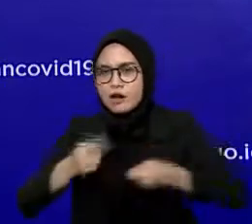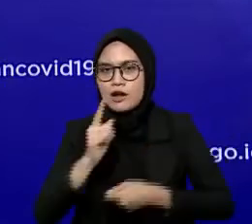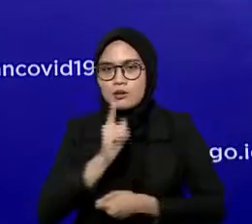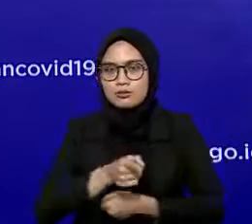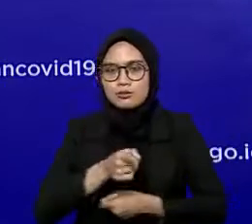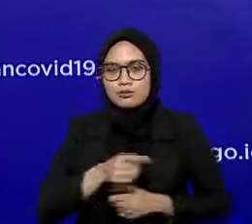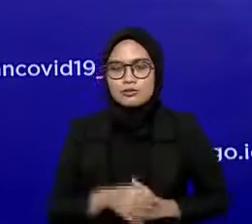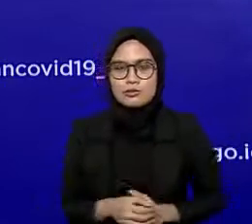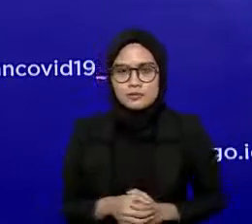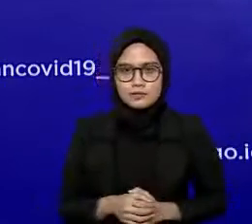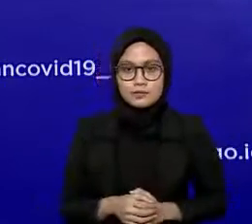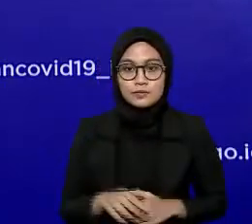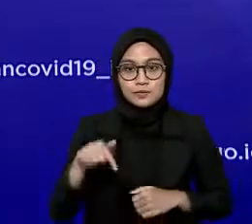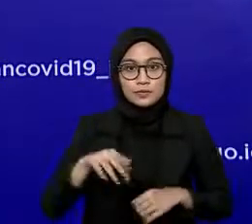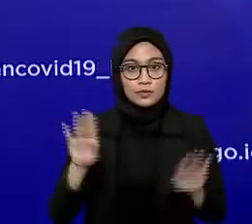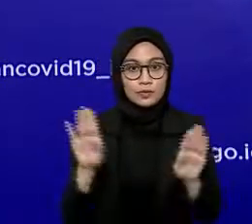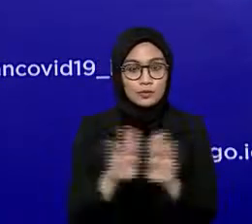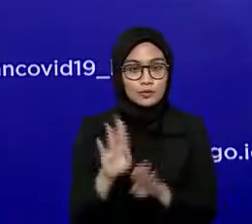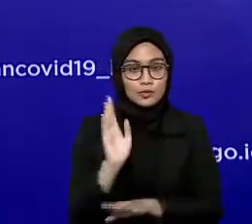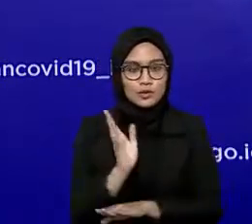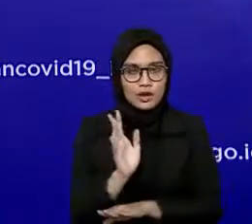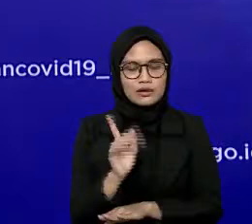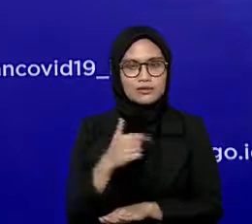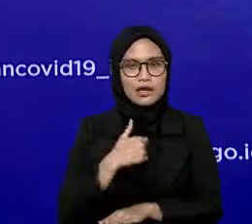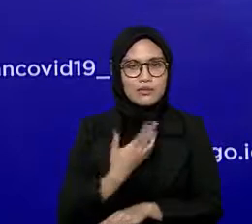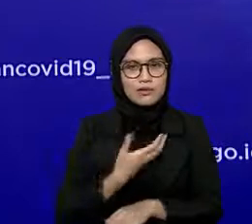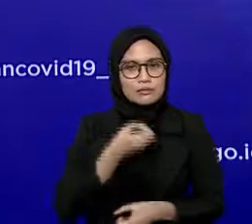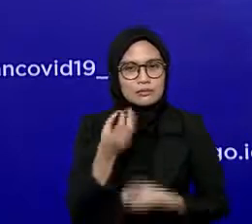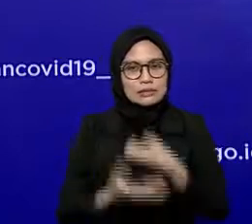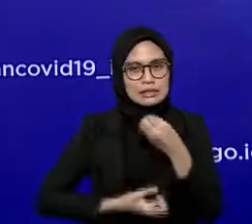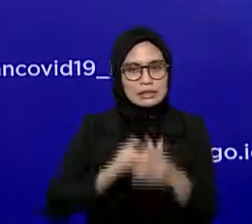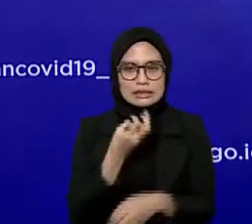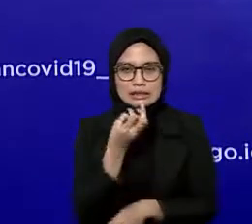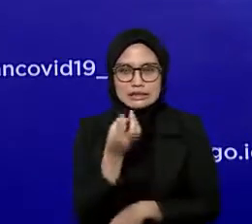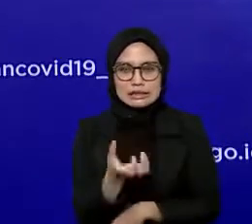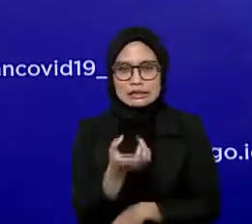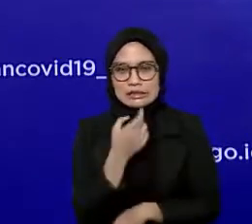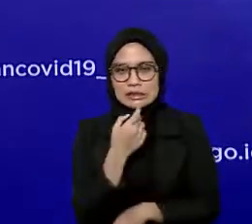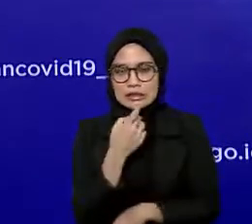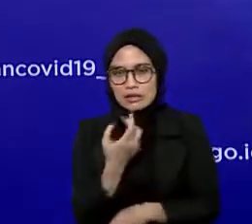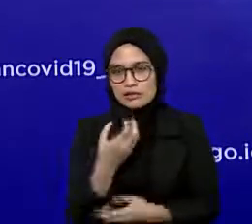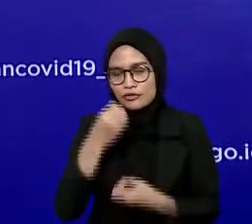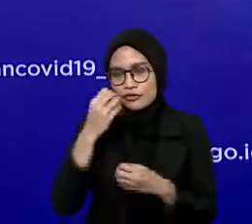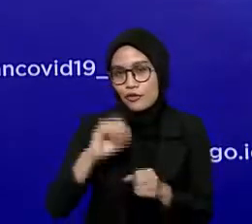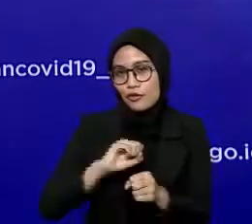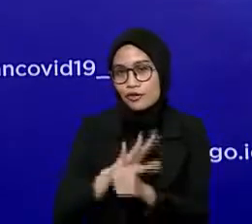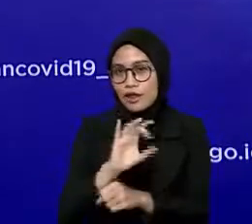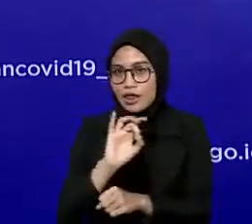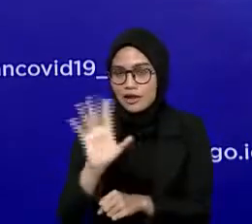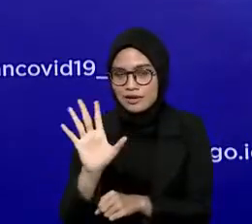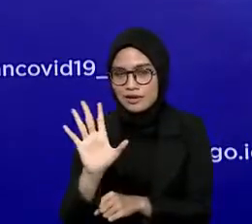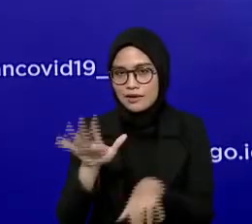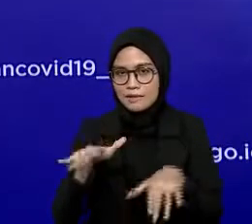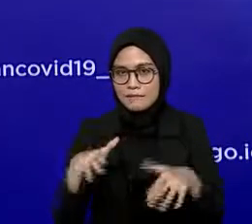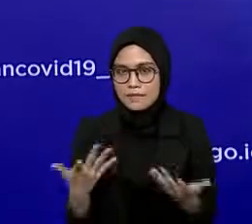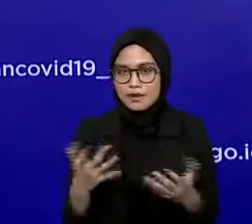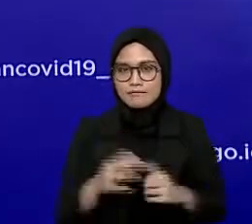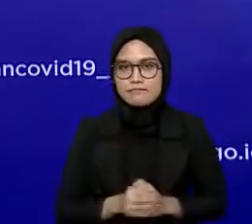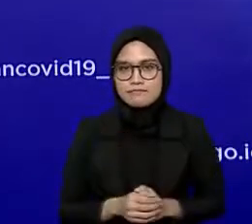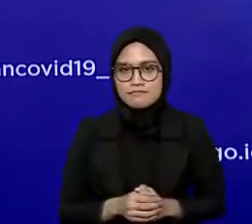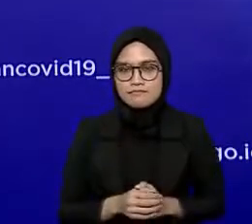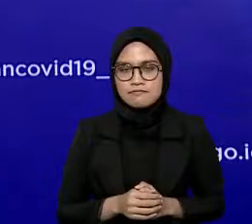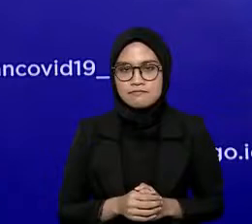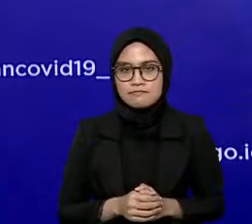penutup, saya akan melakukan penjelasan perkembangan penanganan COVID-19 lainnya, yaitu pemerintah